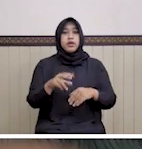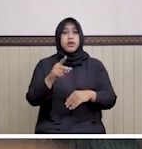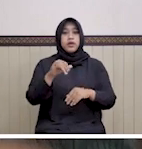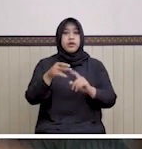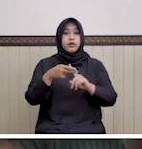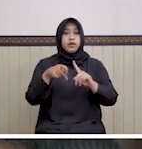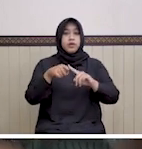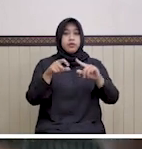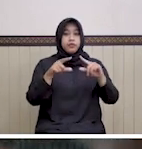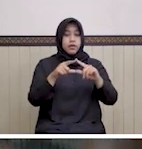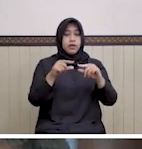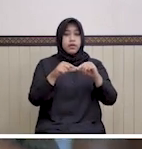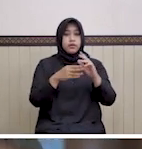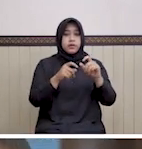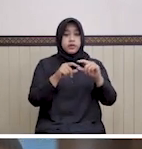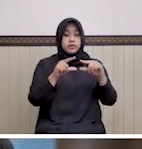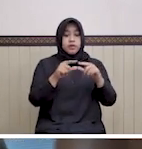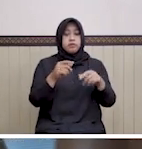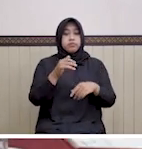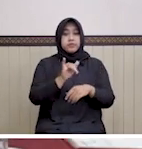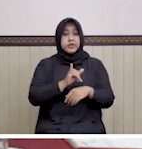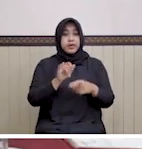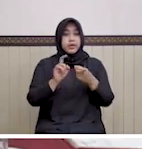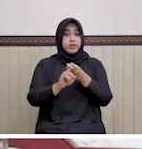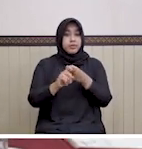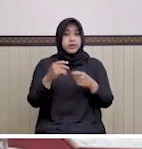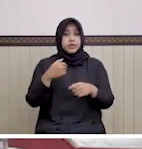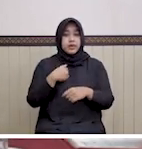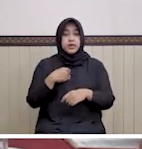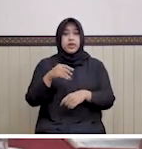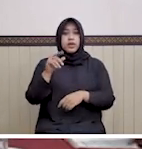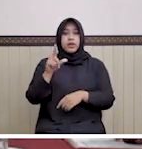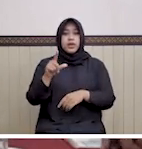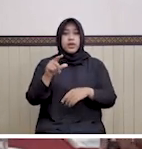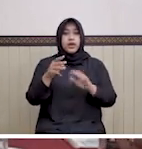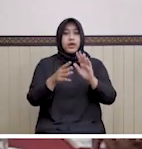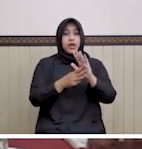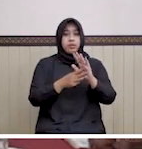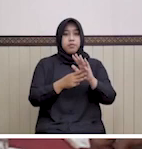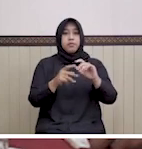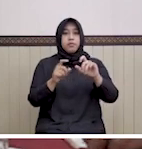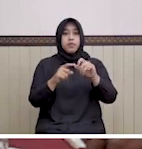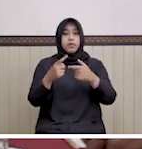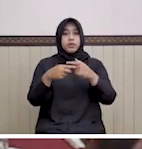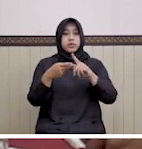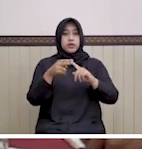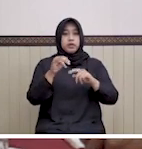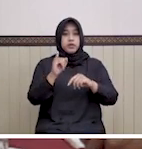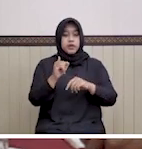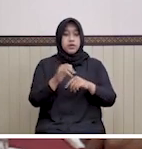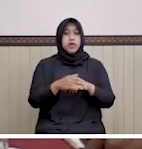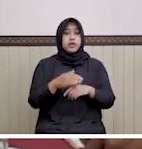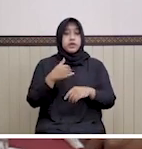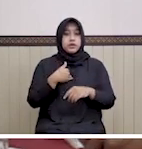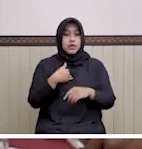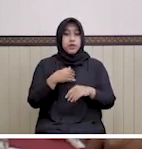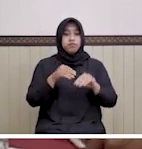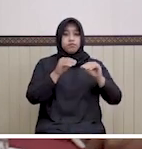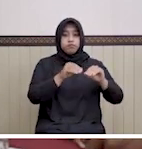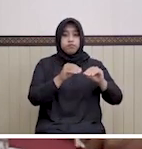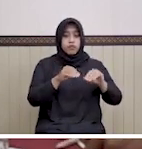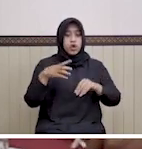dan saya bersama rekan saya msafe Indonesia VII sehari-hari mengajar di fakultas hukum UII